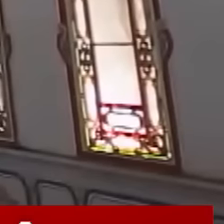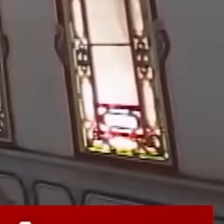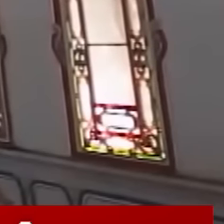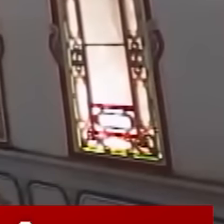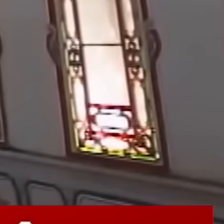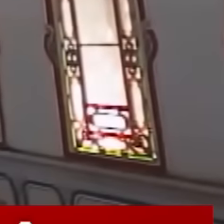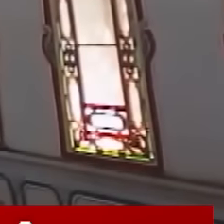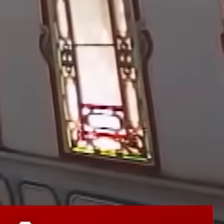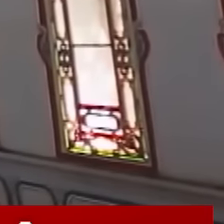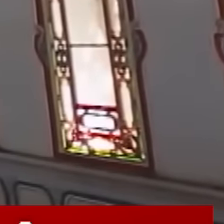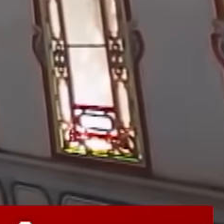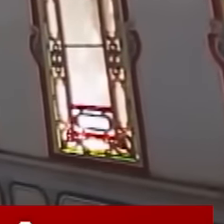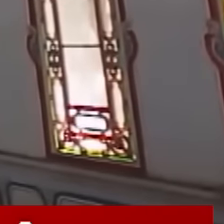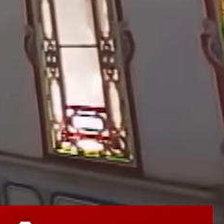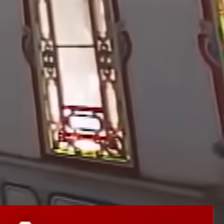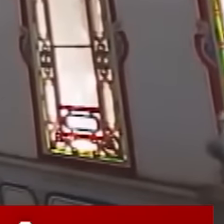ilahe illallah.